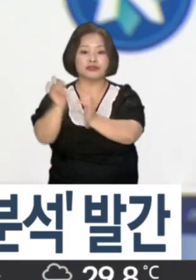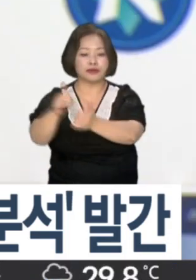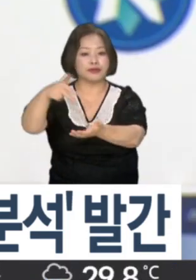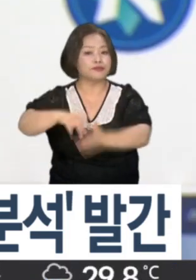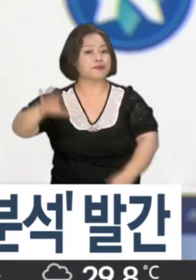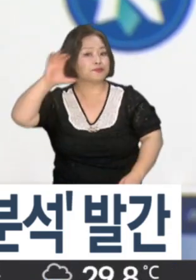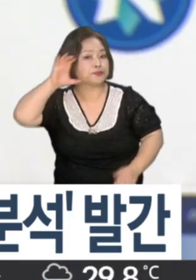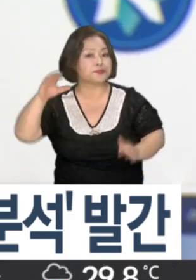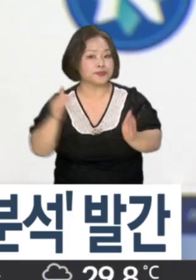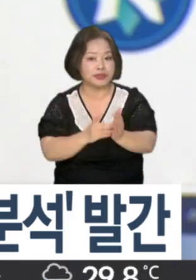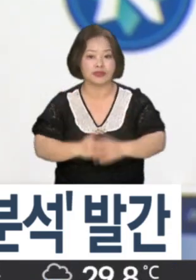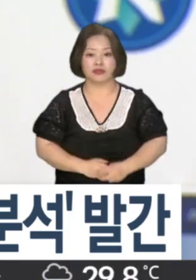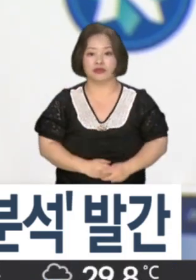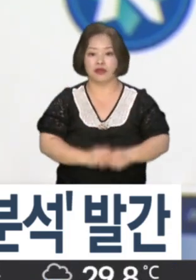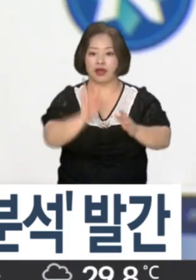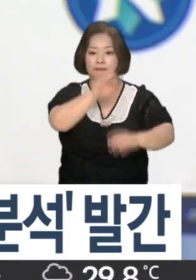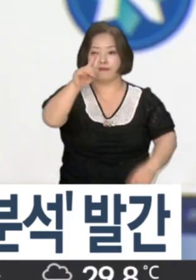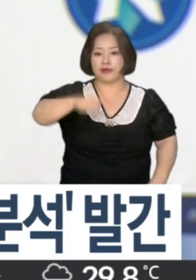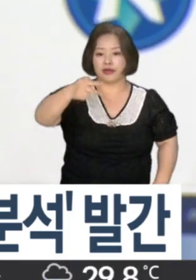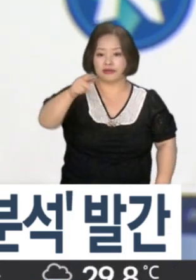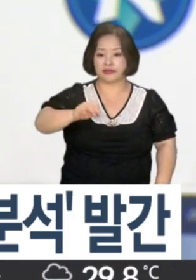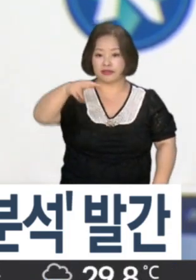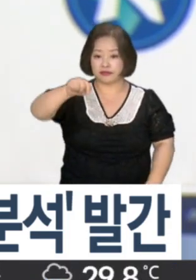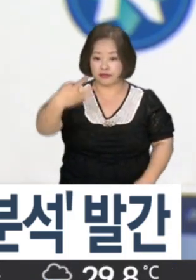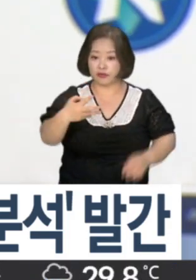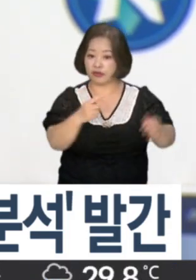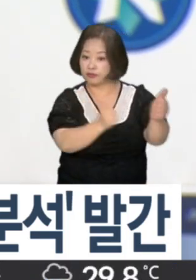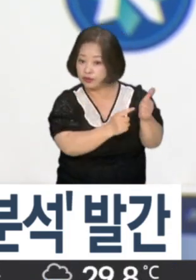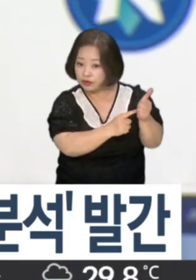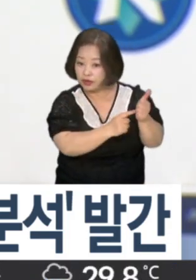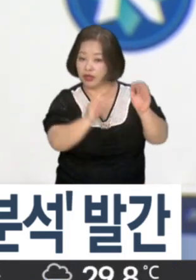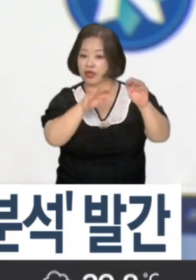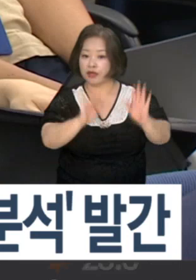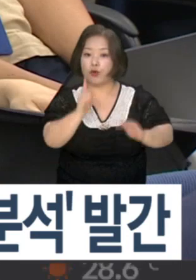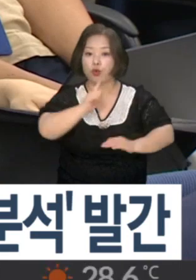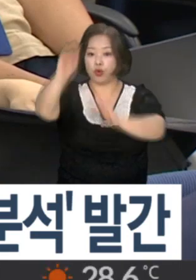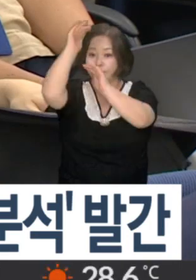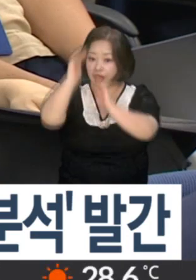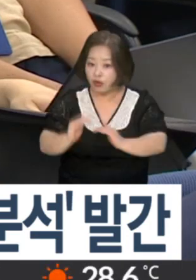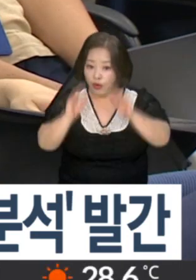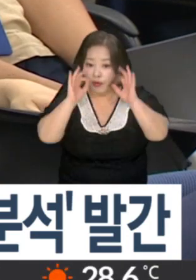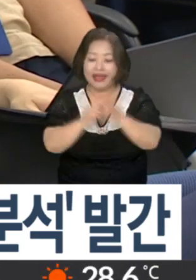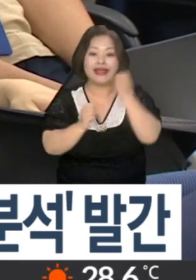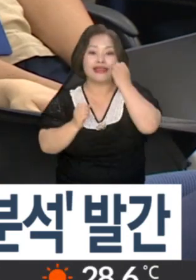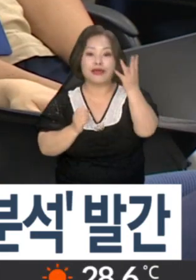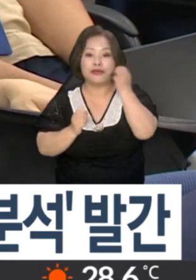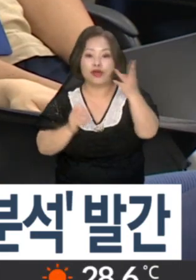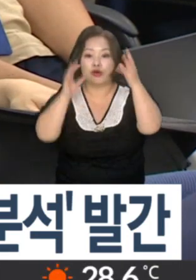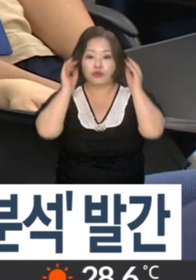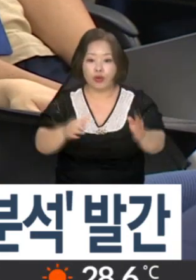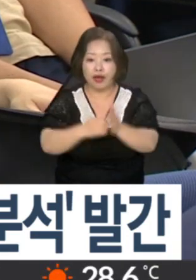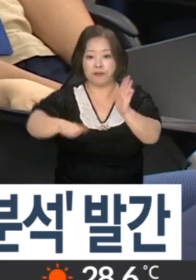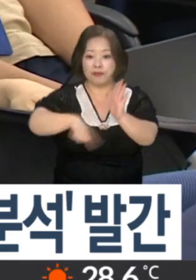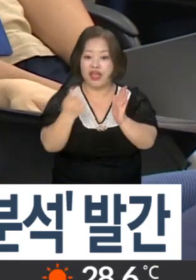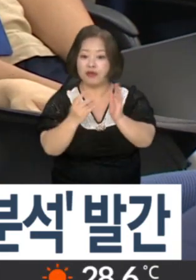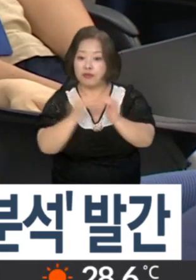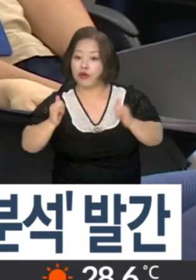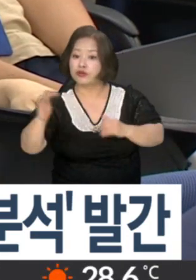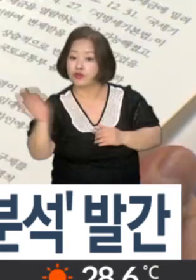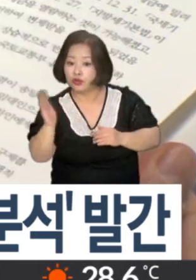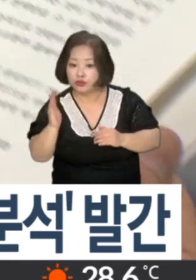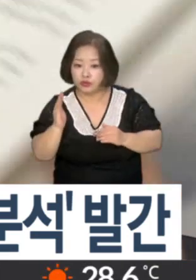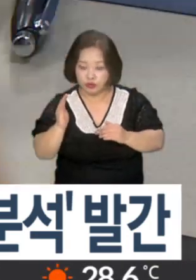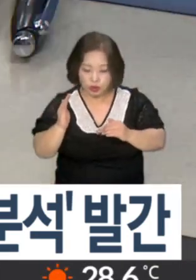의견을 들었습니다 박상철 입법 조사 처장은 이번 보고서는 3개월간 100여 명의 입법 조사 인력이